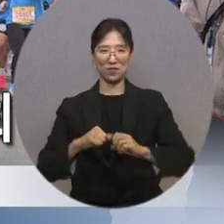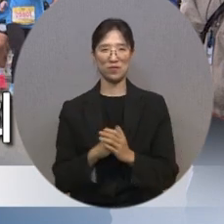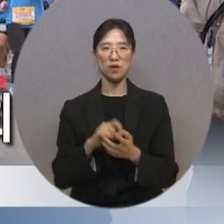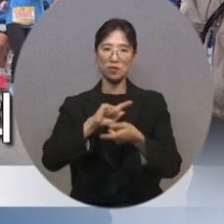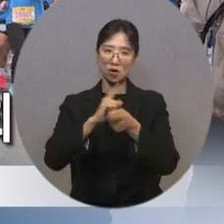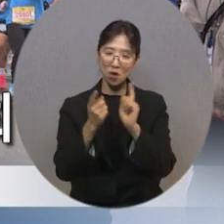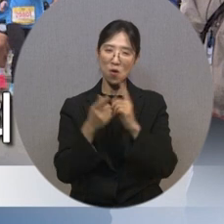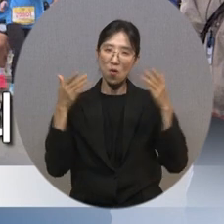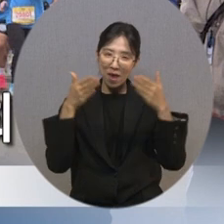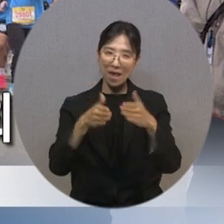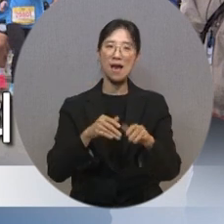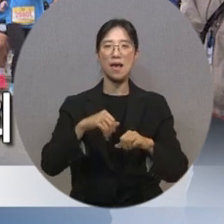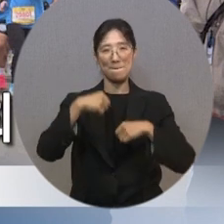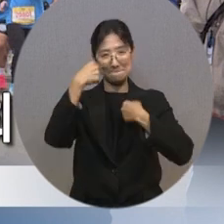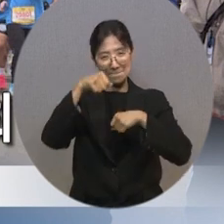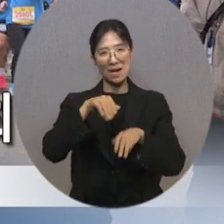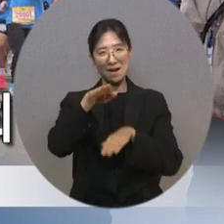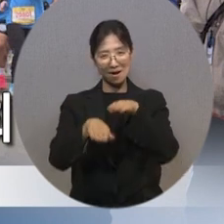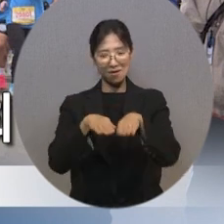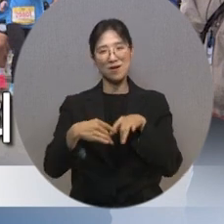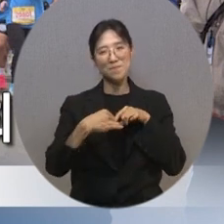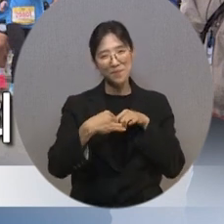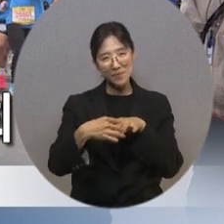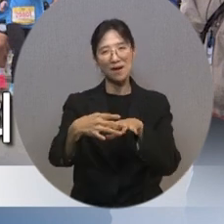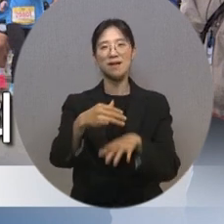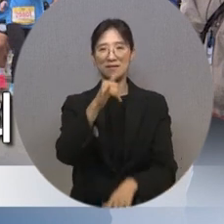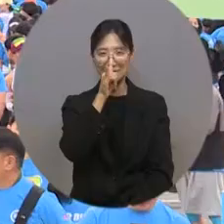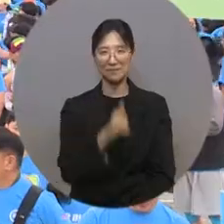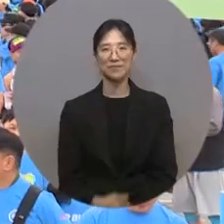향한 발걸음이 그 울림을 전해주었다고 합니다.